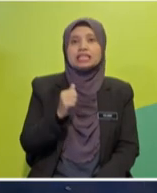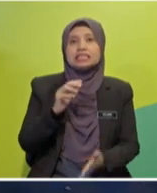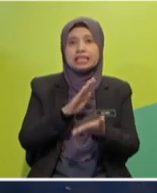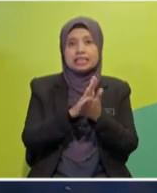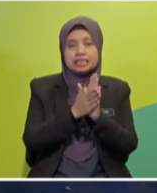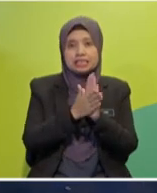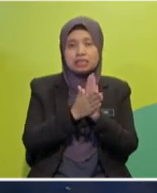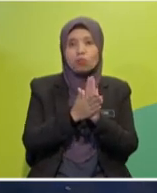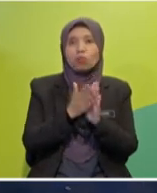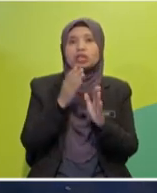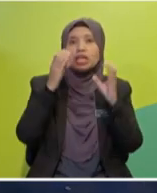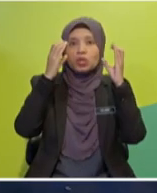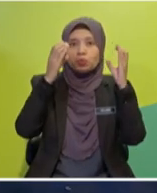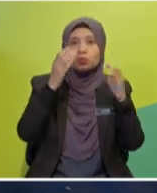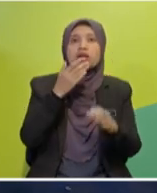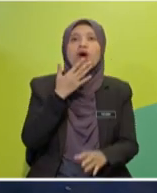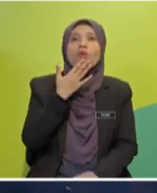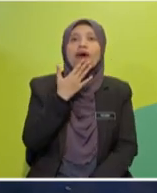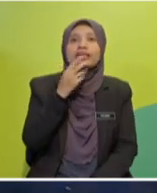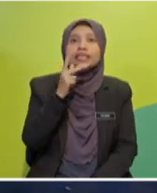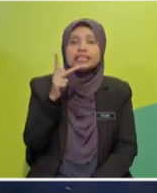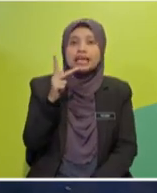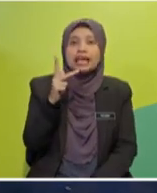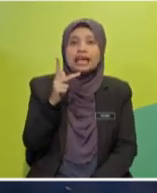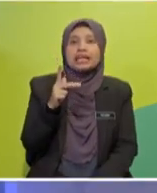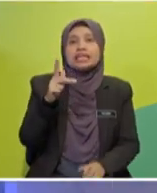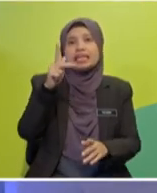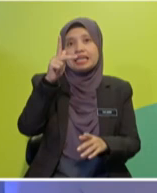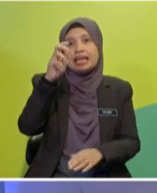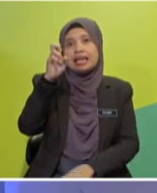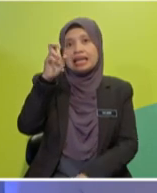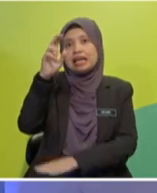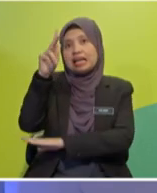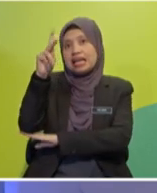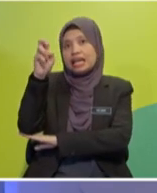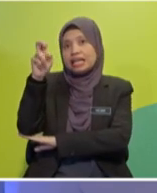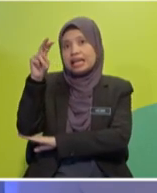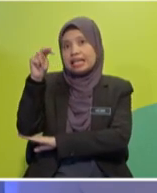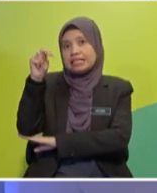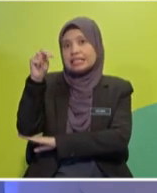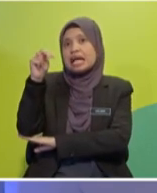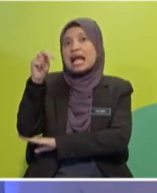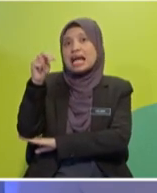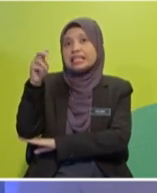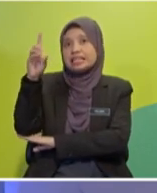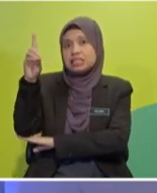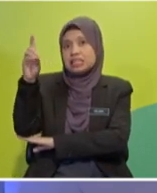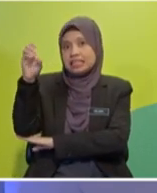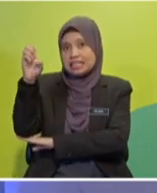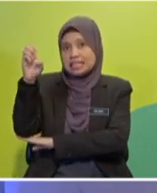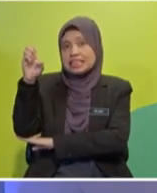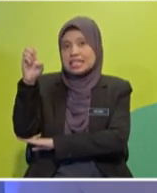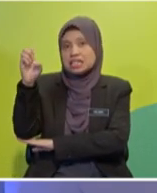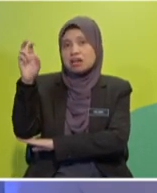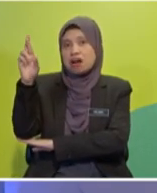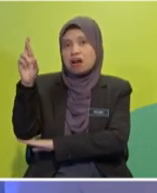cikgu sudah tulis dekat sini. K-E-N, ken, D-E-D-E, R-A-R-A,